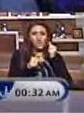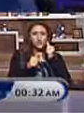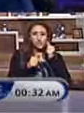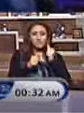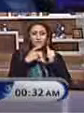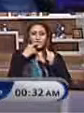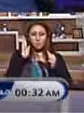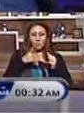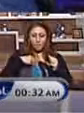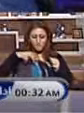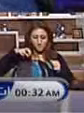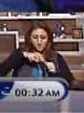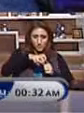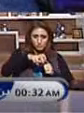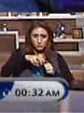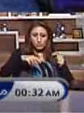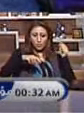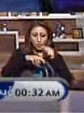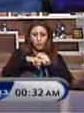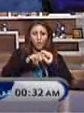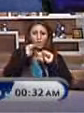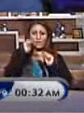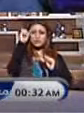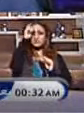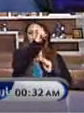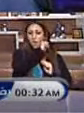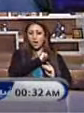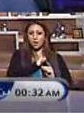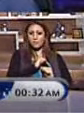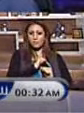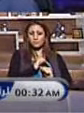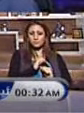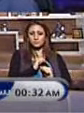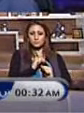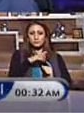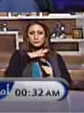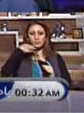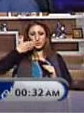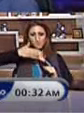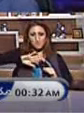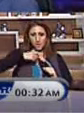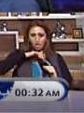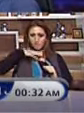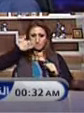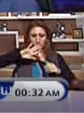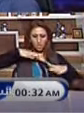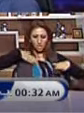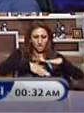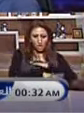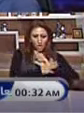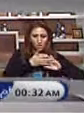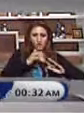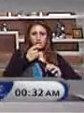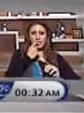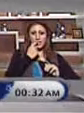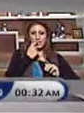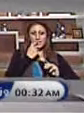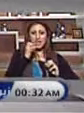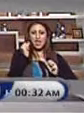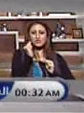وسيء في عالم البرزخ فماذا يعني اللسان ده في القبر لما الانسان بيخبر بعد وفاه